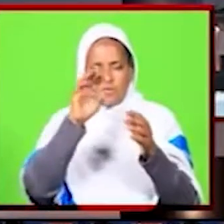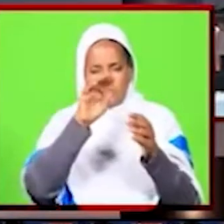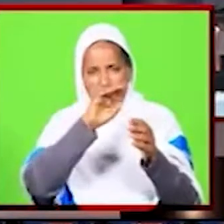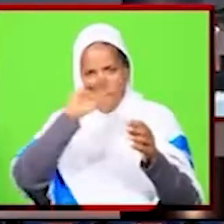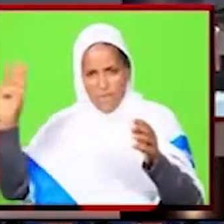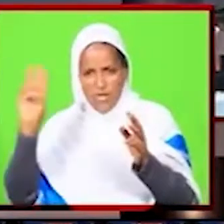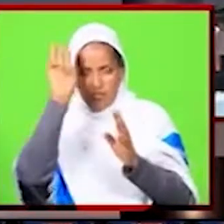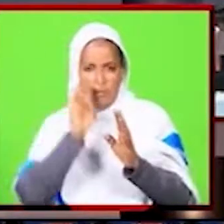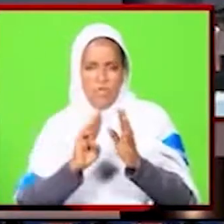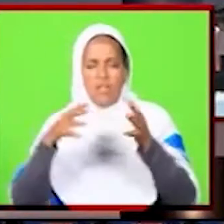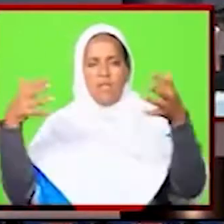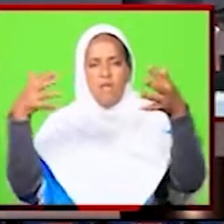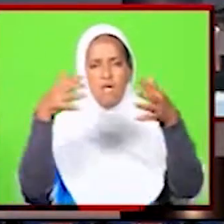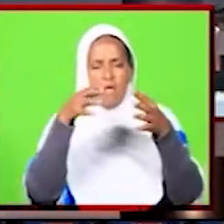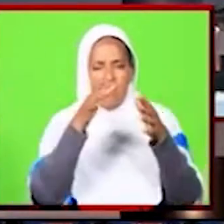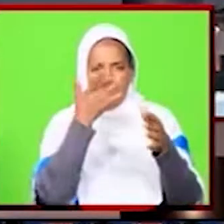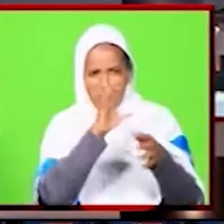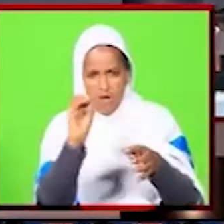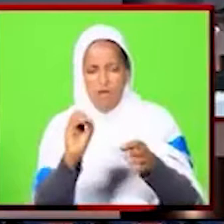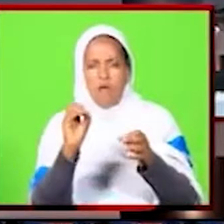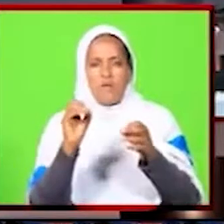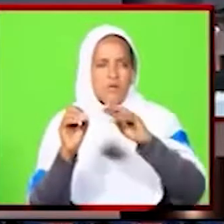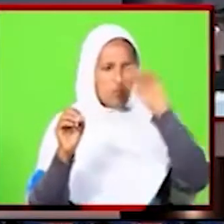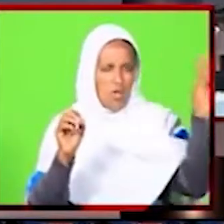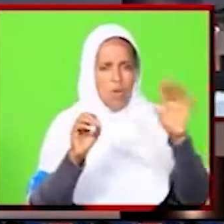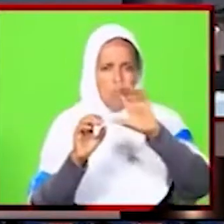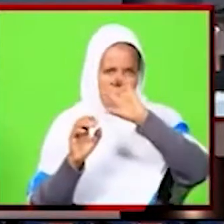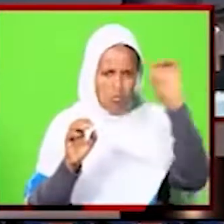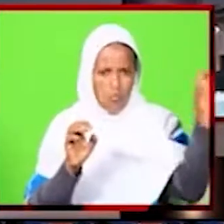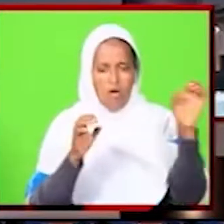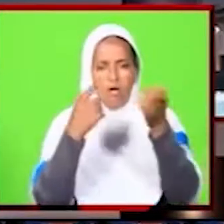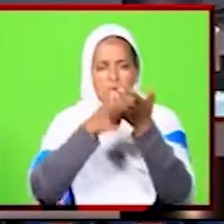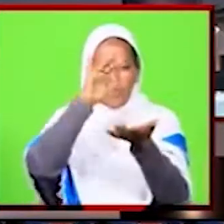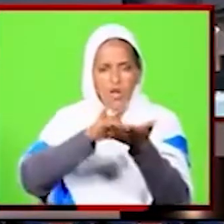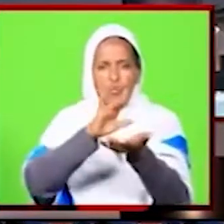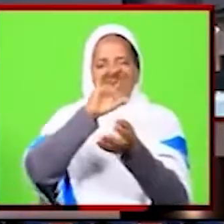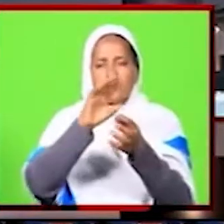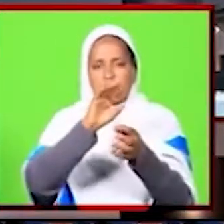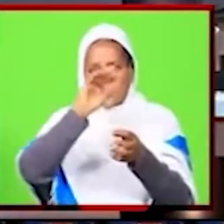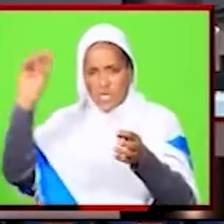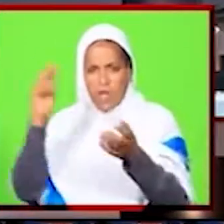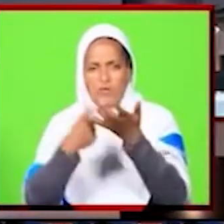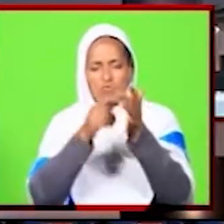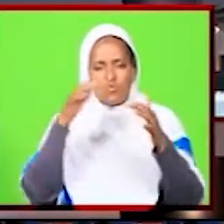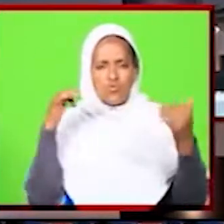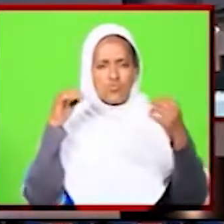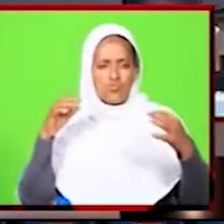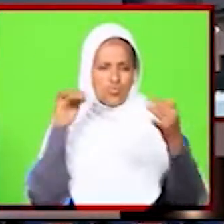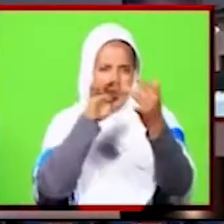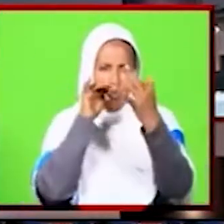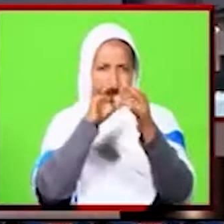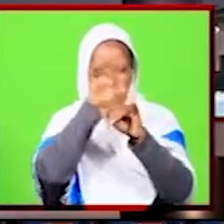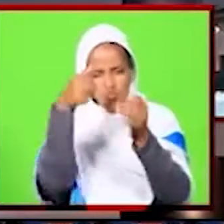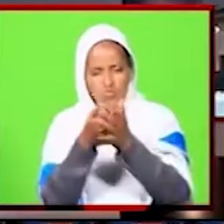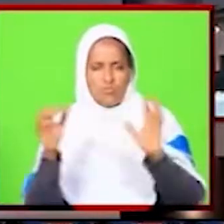ይገዙ ስለነበር ከሰሜን አፍሪካ ከተለያዩ ከመካከለኛው አውሮፓ ከምዕራብ አውሮፓ ከመካከለኛው ምስራቅ የነበሩ የጦር ኃይላቸውን